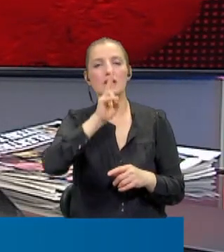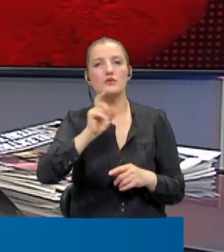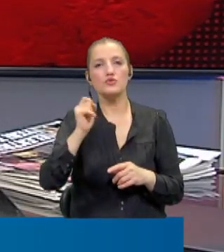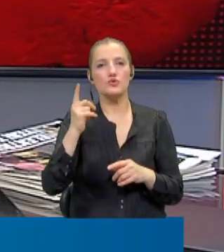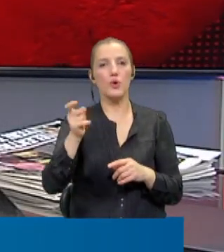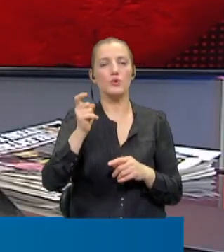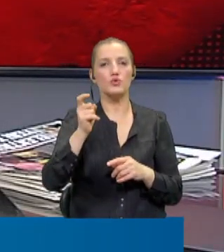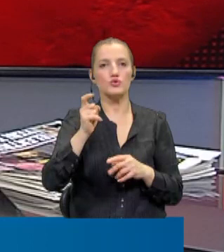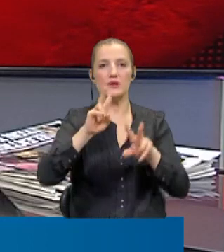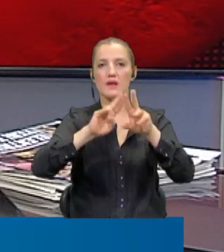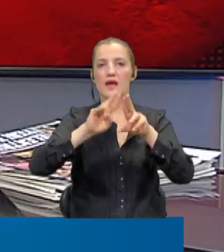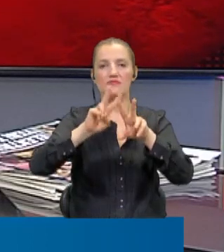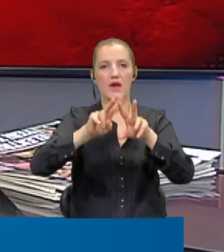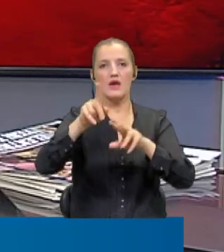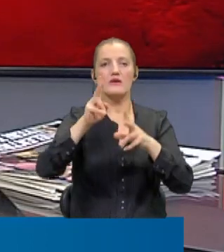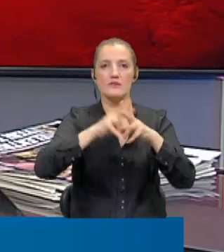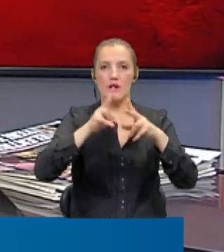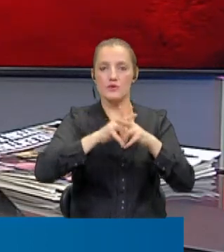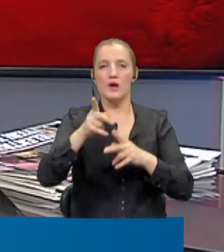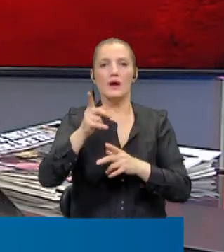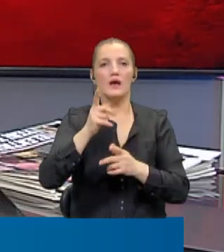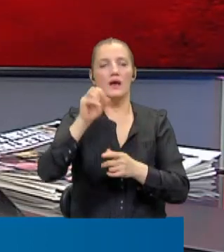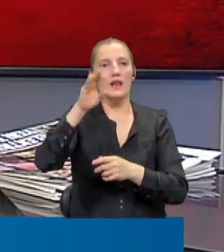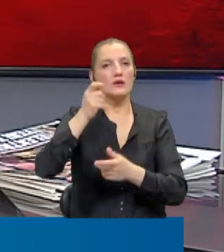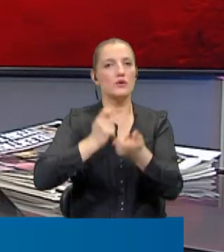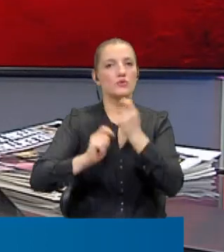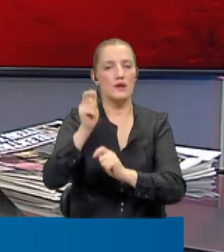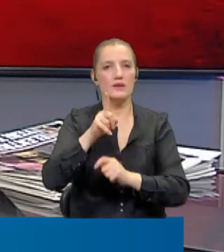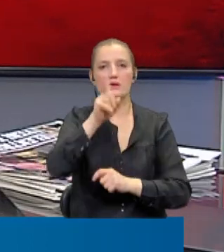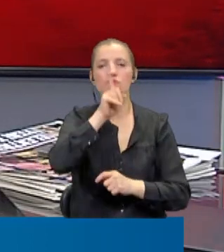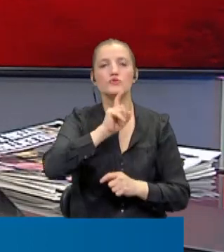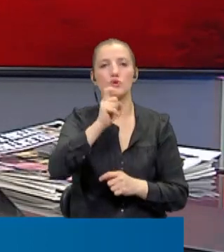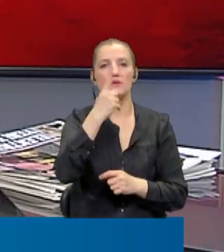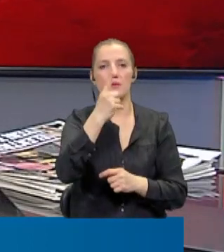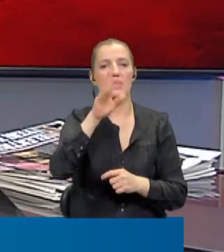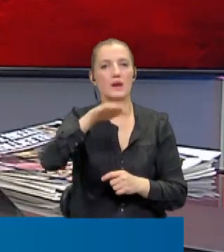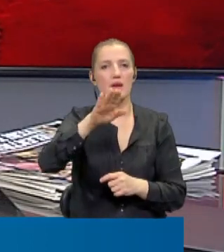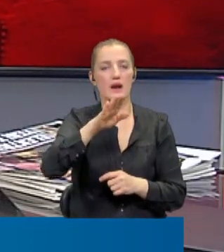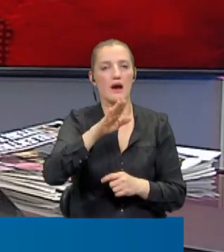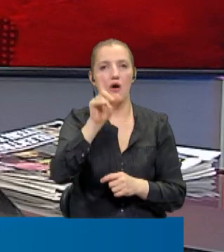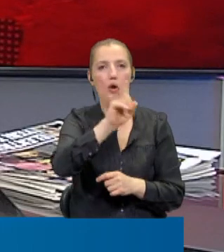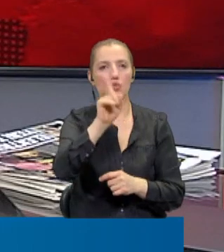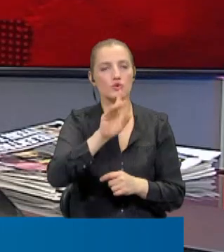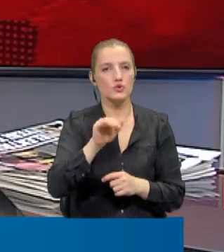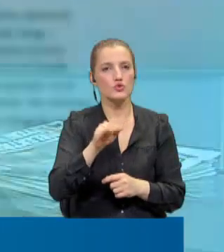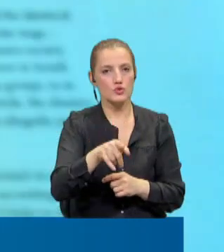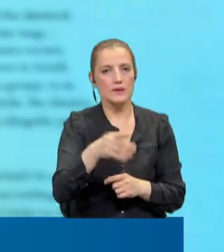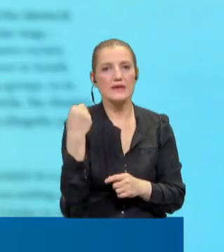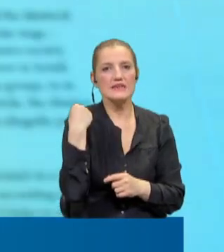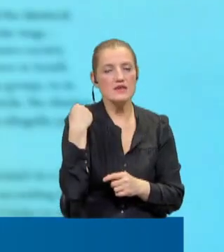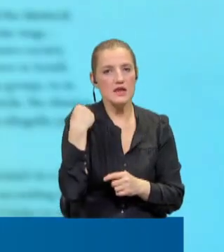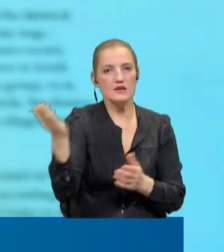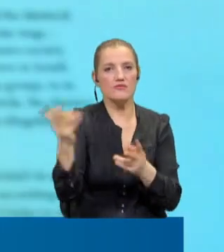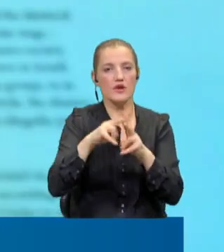elektrik tüketen iki kişilik bir ailenin faturası 2021'de 191 lira 10 kuruş tur yeni tarife de